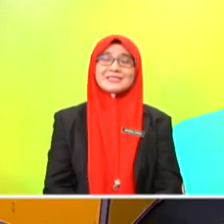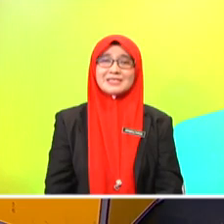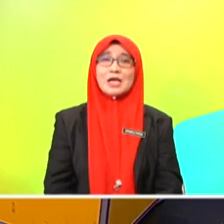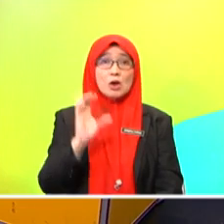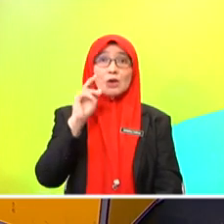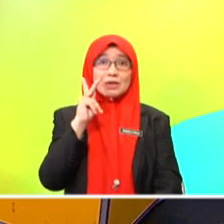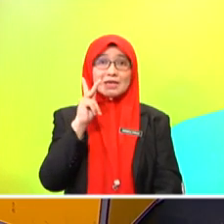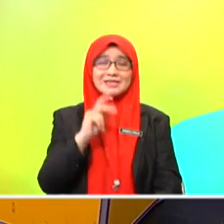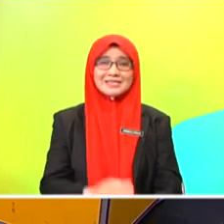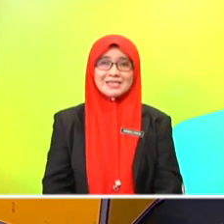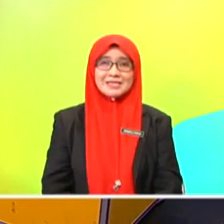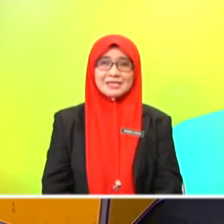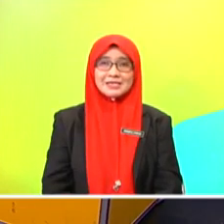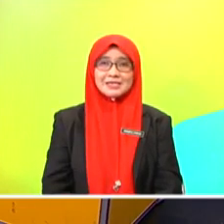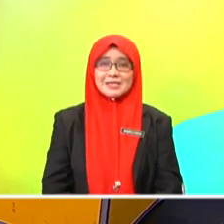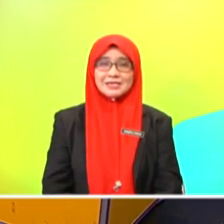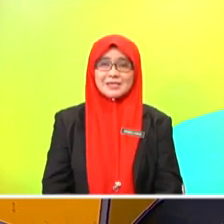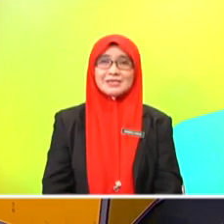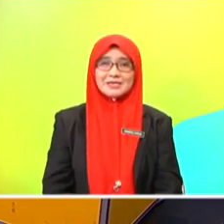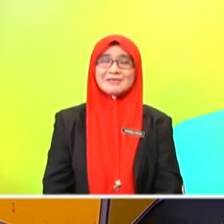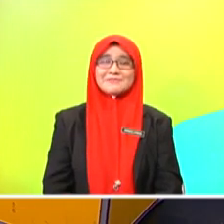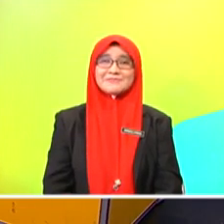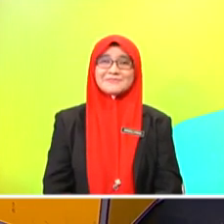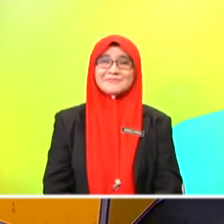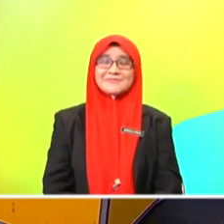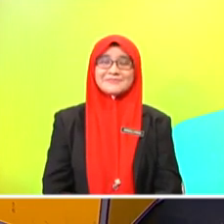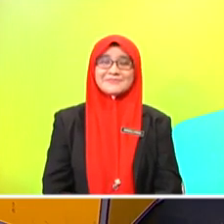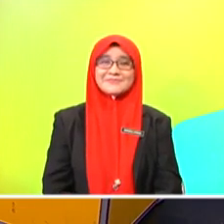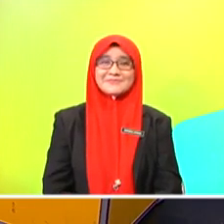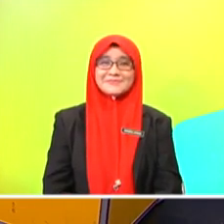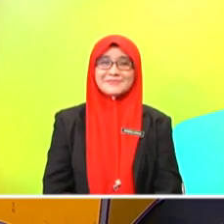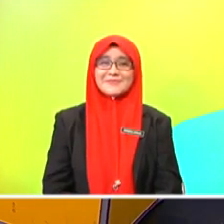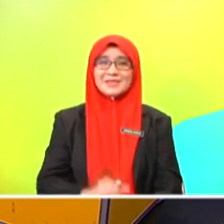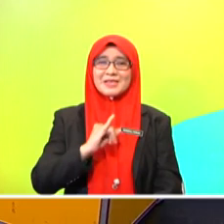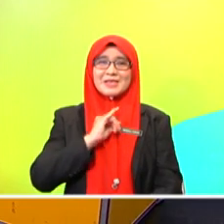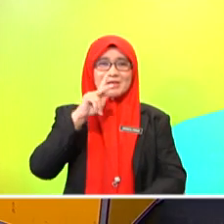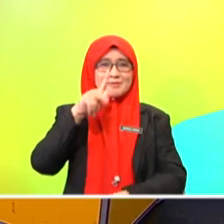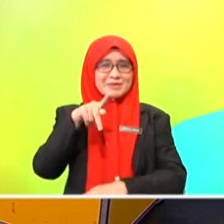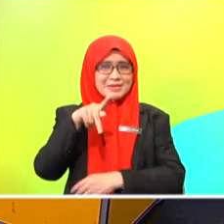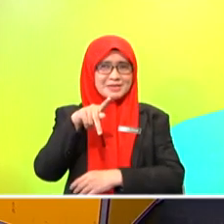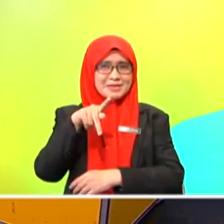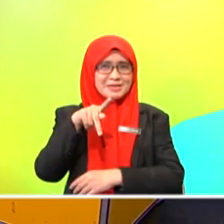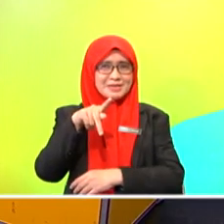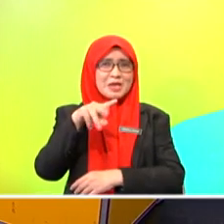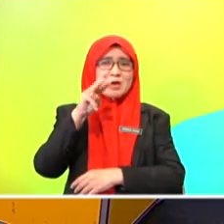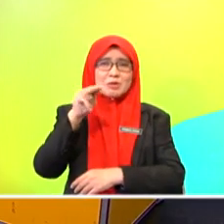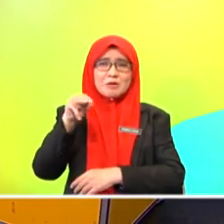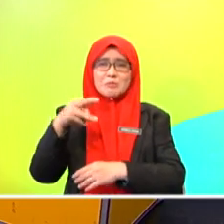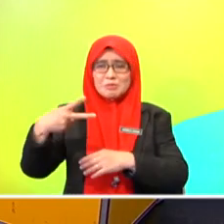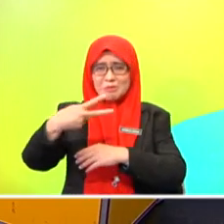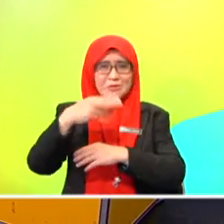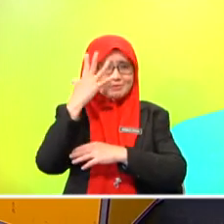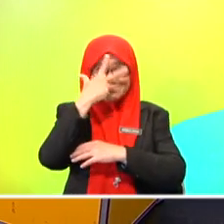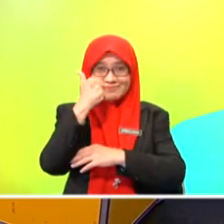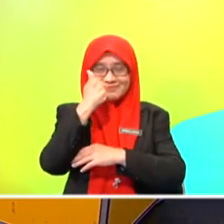Okey. Cikgu saya macam ni cikgu. Tak apa. Tak apa cikgu ya. Saya pasti murid kat rumah mesti cantik potongan dia cikgu.